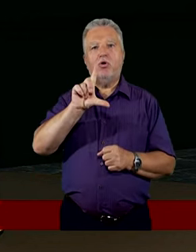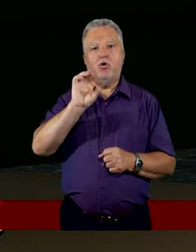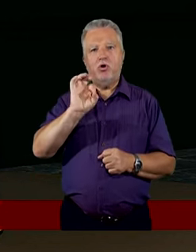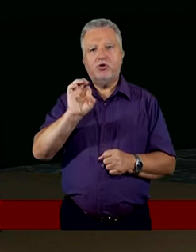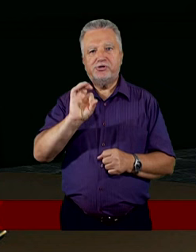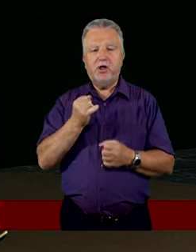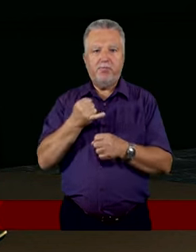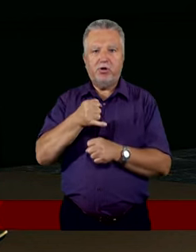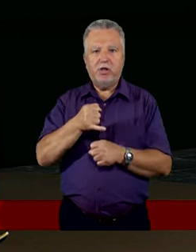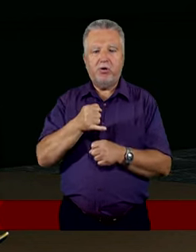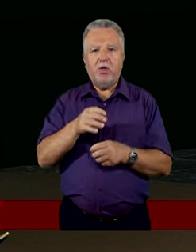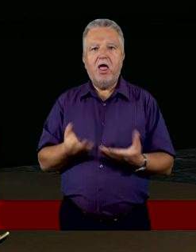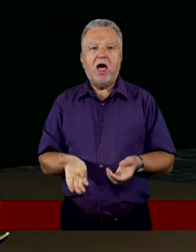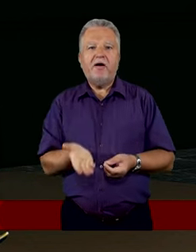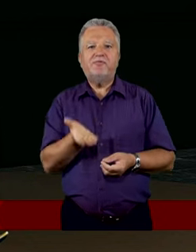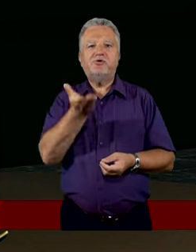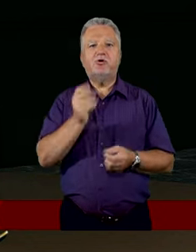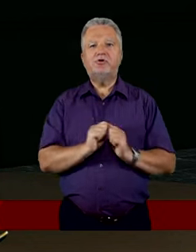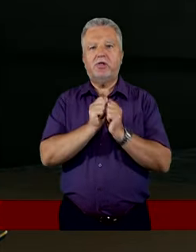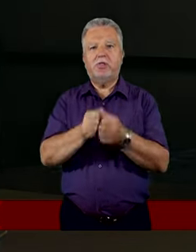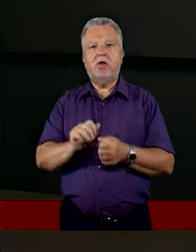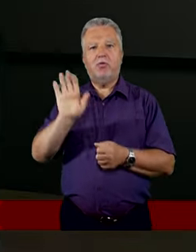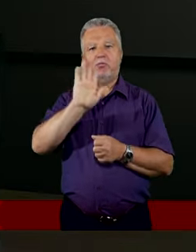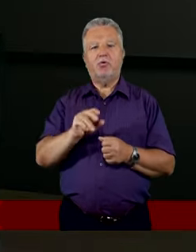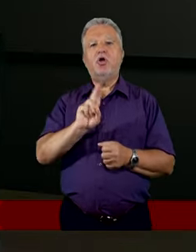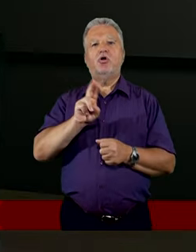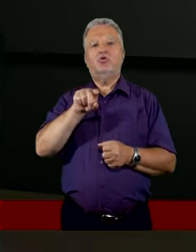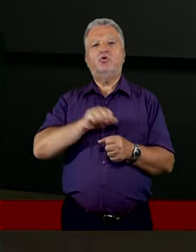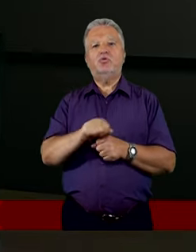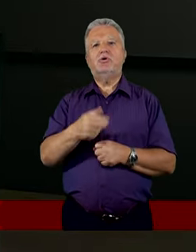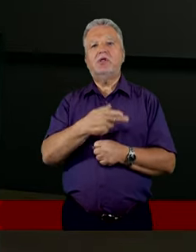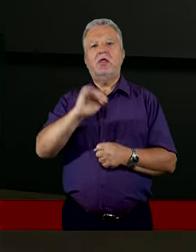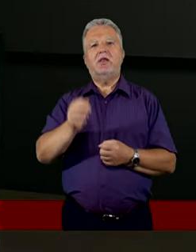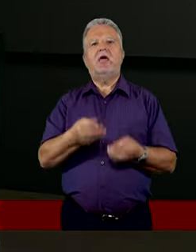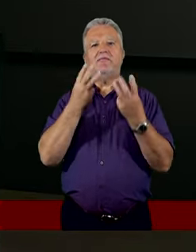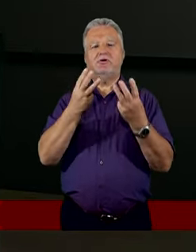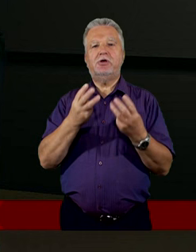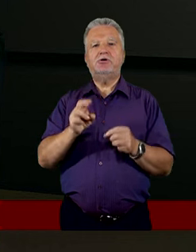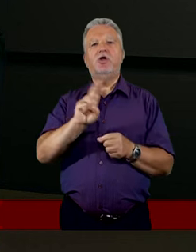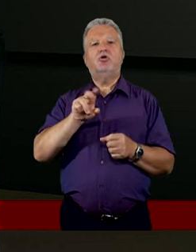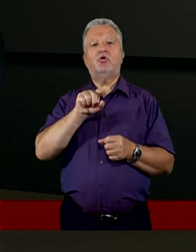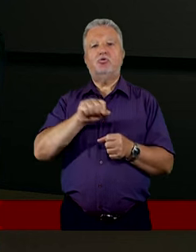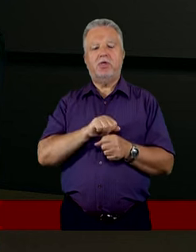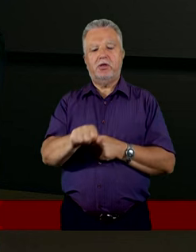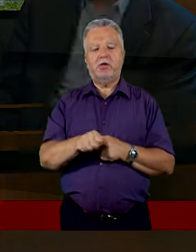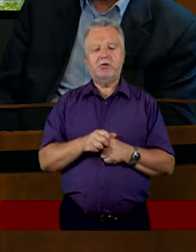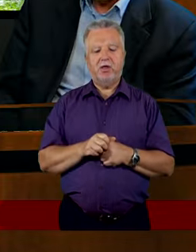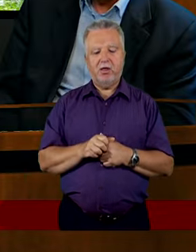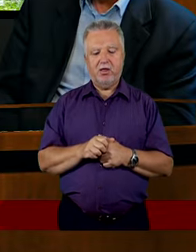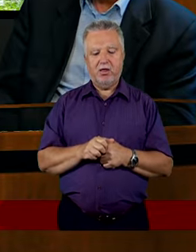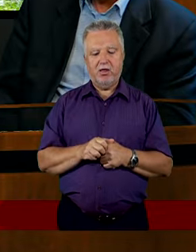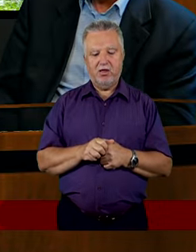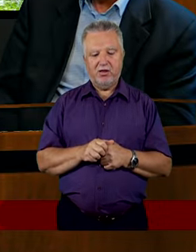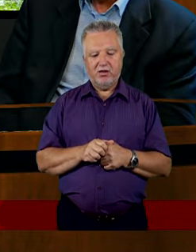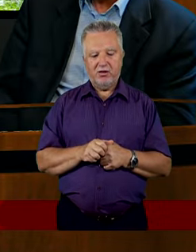podlał, a wzrost dał Bóg. Czyli kto tu jest najważniejszy? Apollos, Paweł? No wiadomo. No